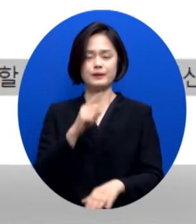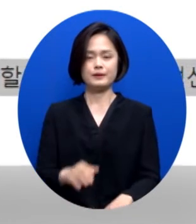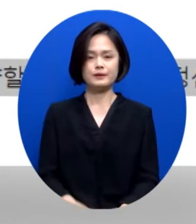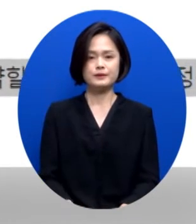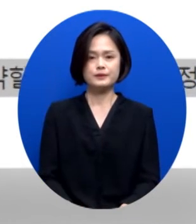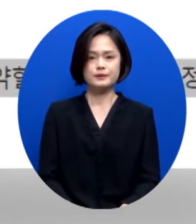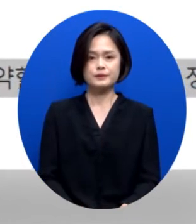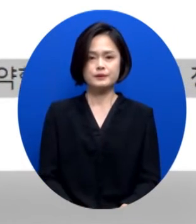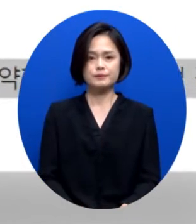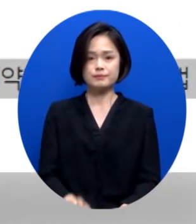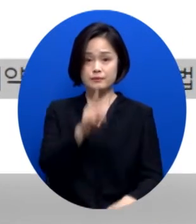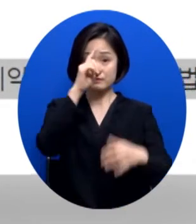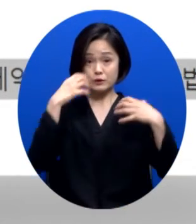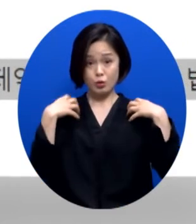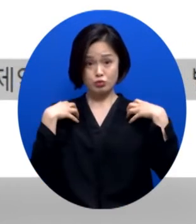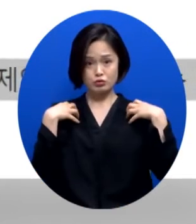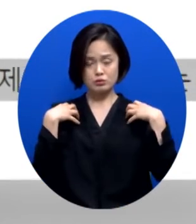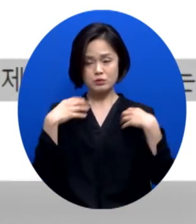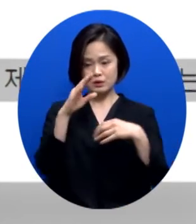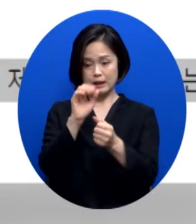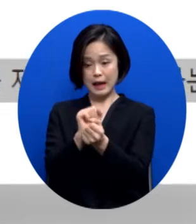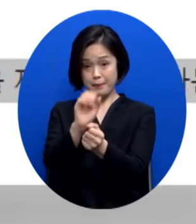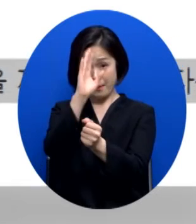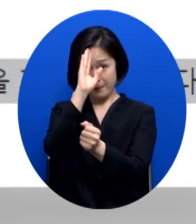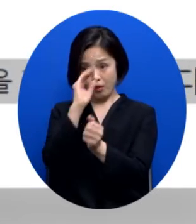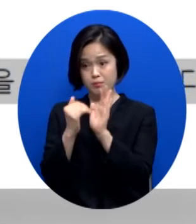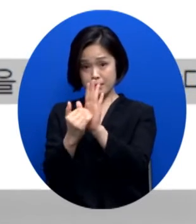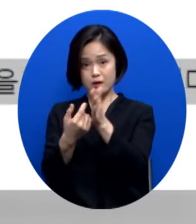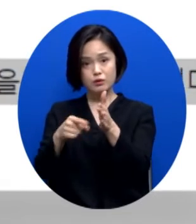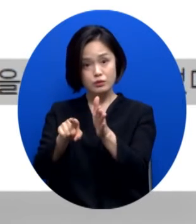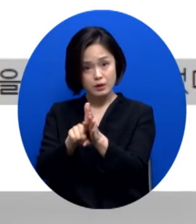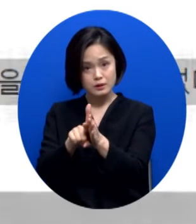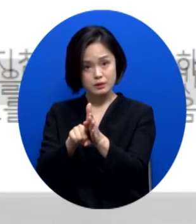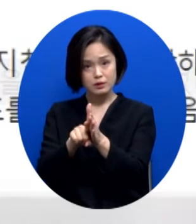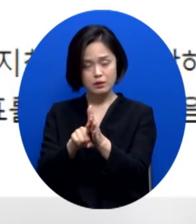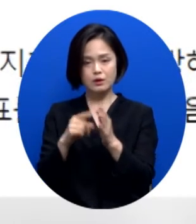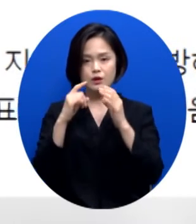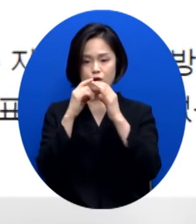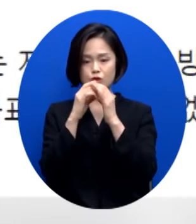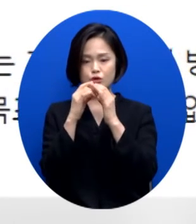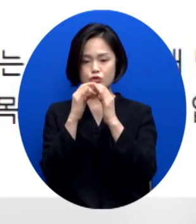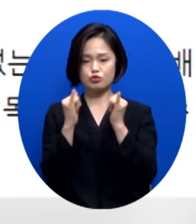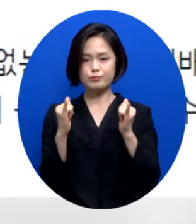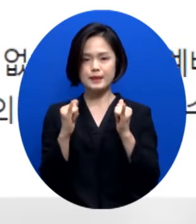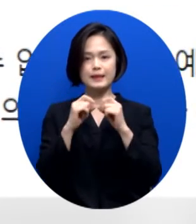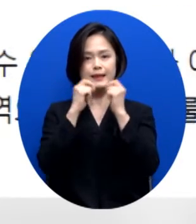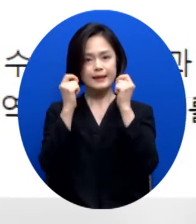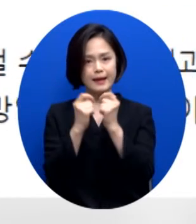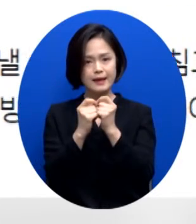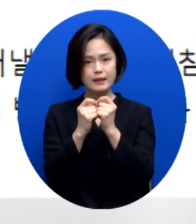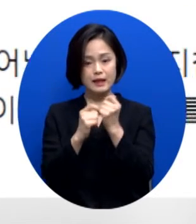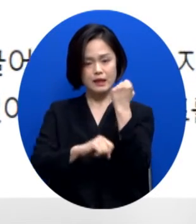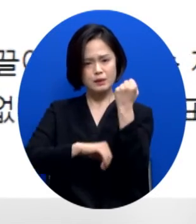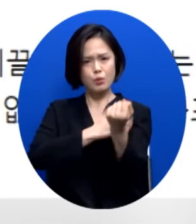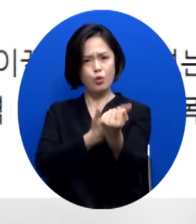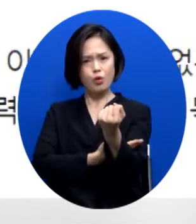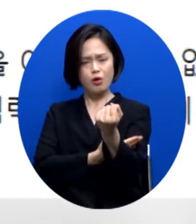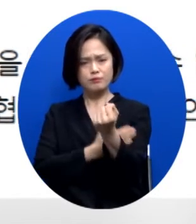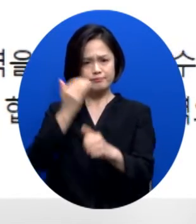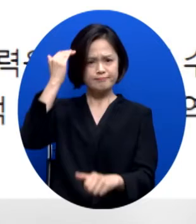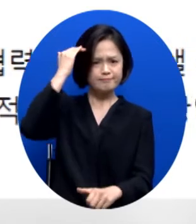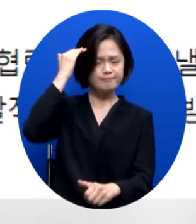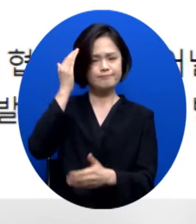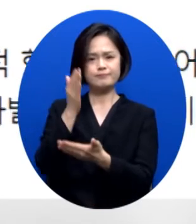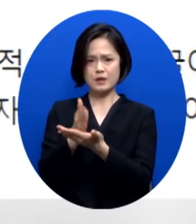또한 정부가 감염병 상황에서 공공의 이익을 위해 국민 개인의 기본권을 제한할 때는 최소한의 원칙을 지켜야